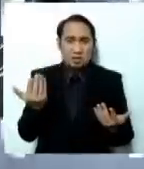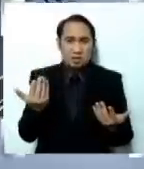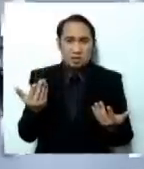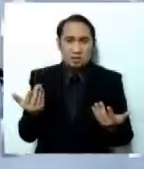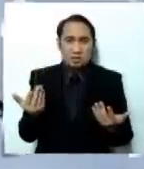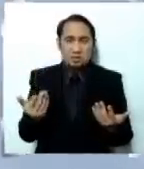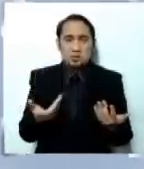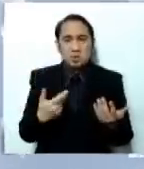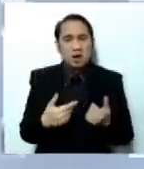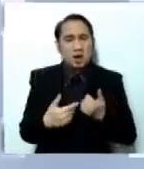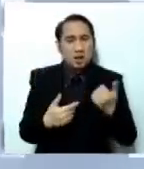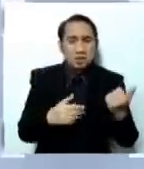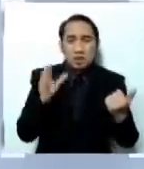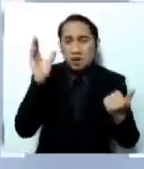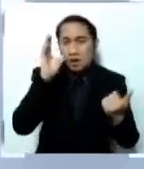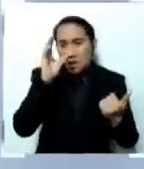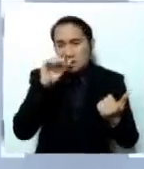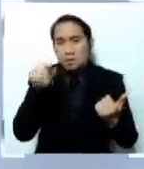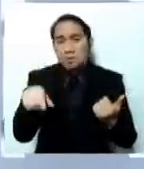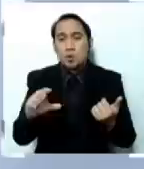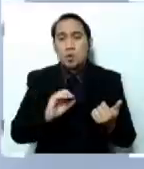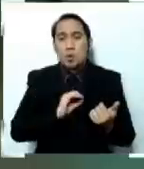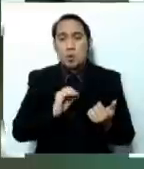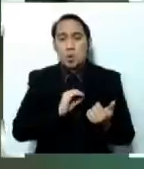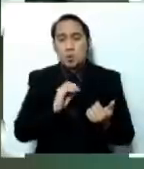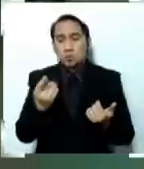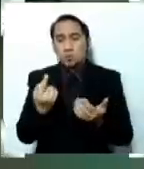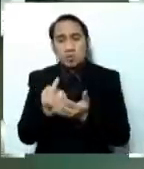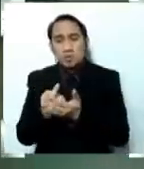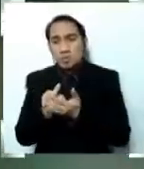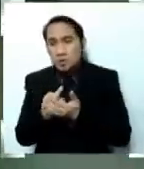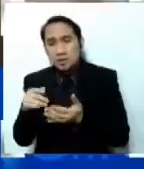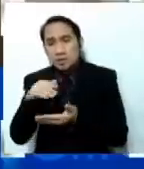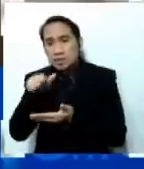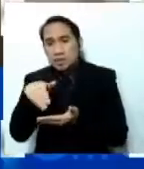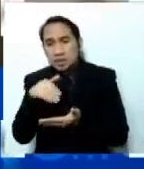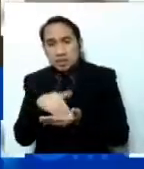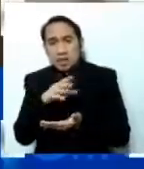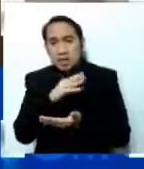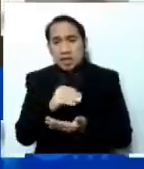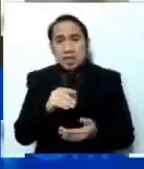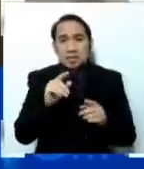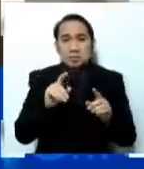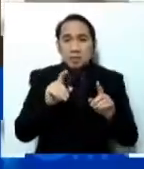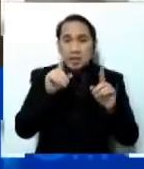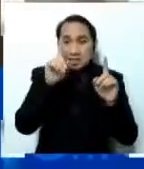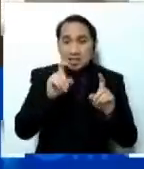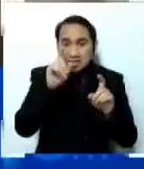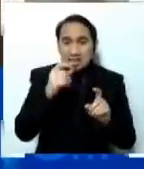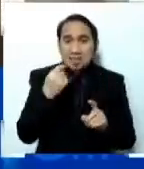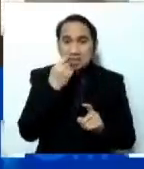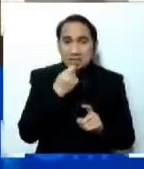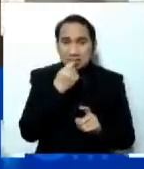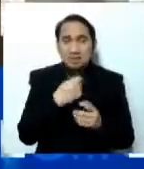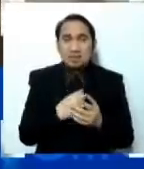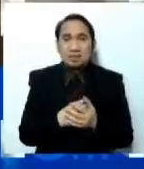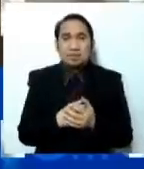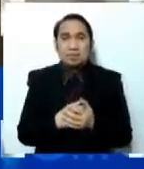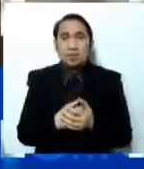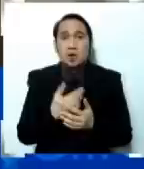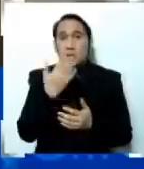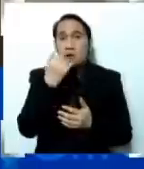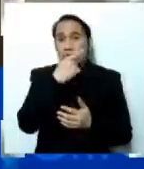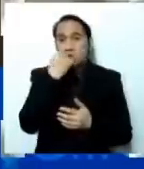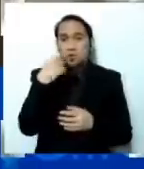hanap ng COVID testing at quarantine facility. Kasi kung sa kanilang mismong private hospital, kailangan pa